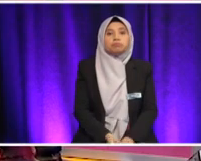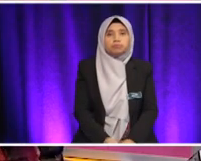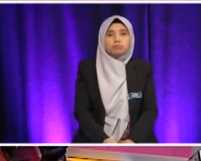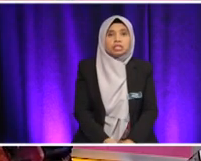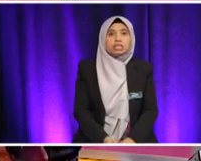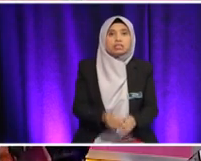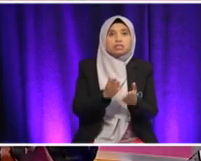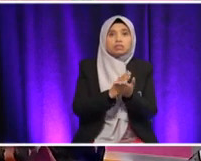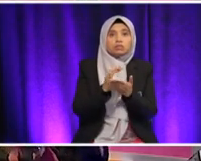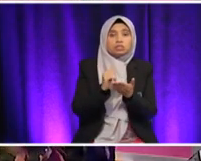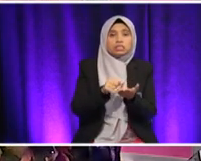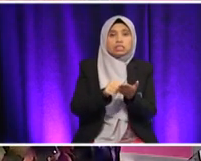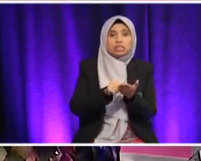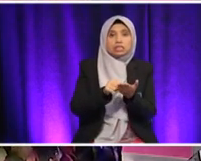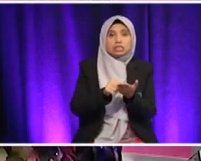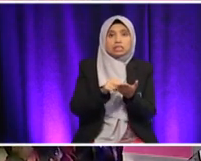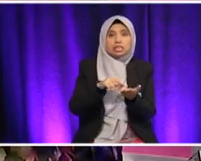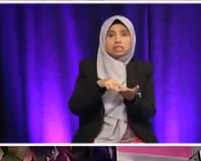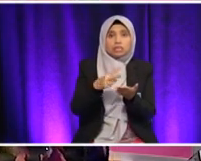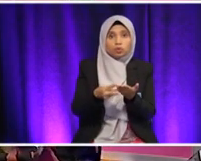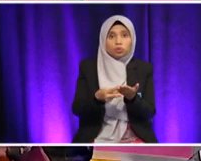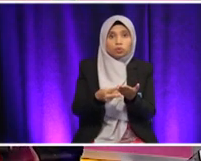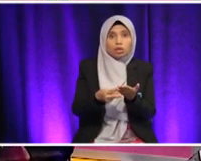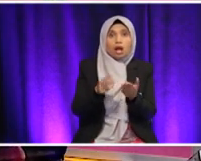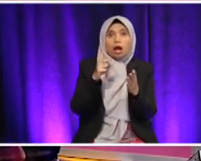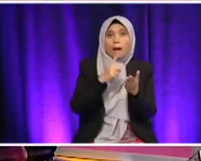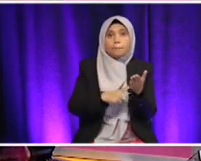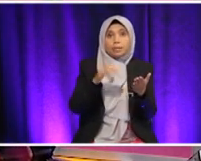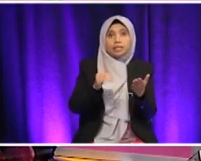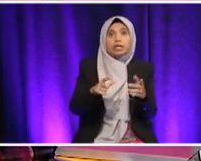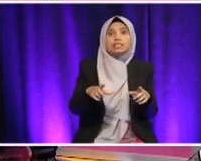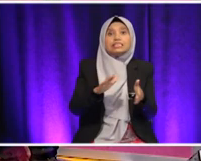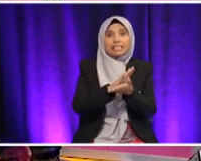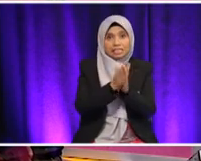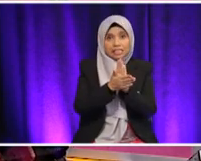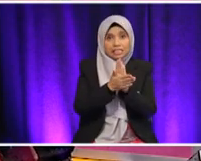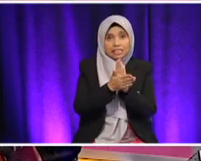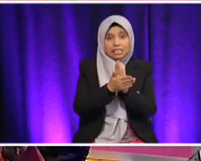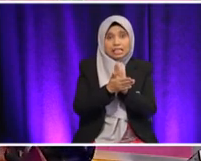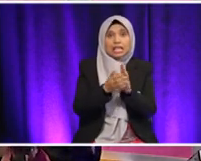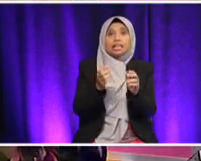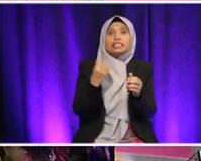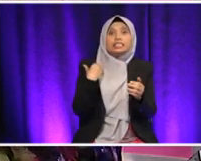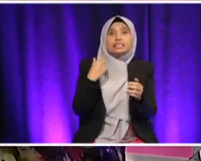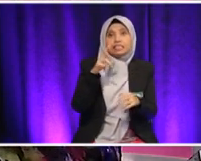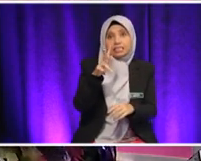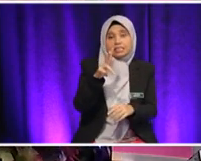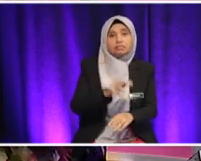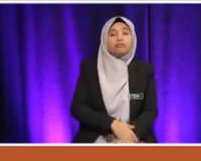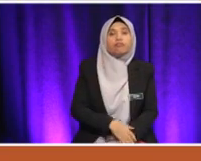seterusnya kesan jatuh kepada warga emas apa yang berlaku kepada warga emas ada tiga SPF